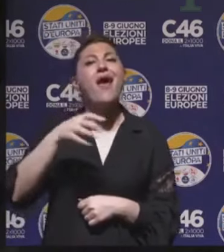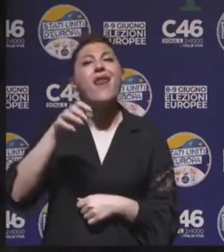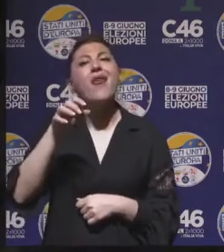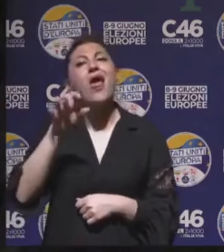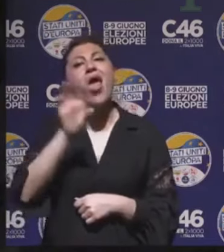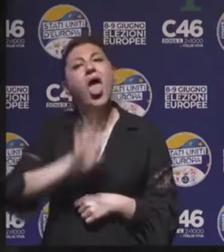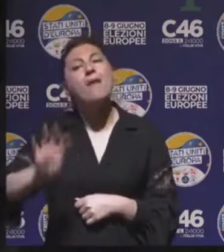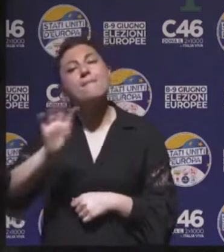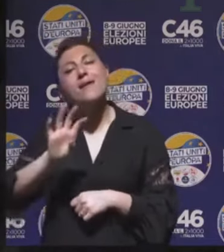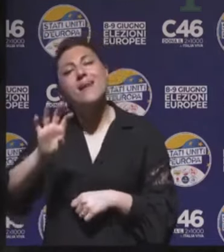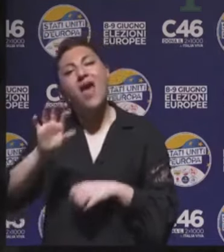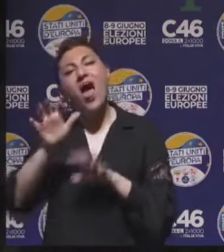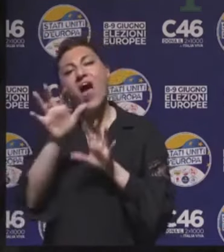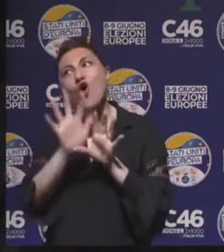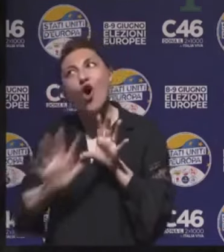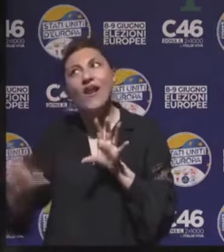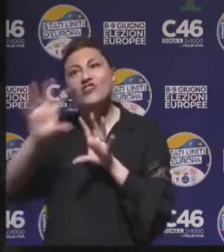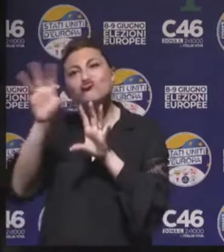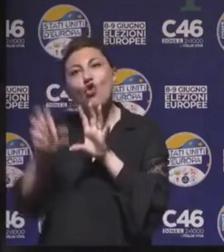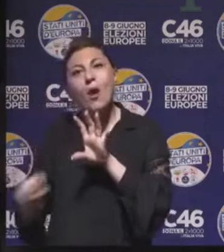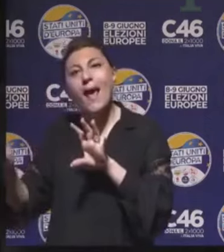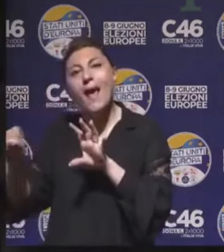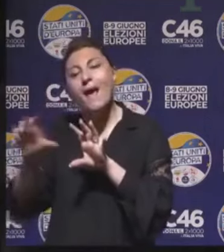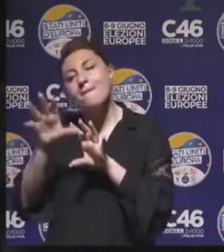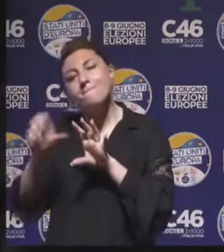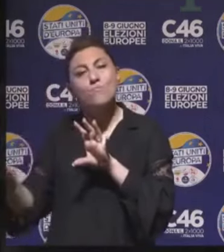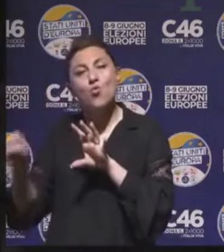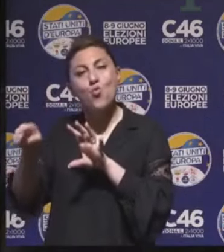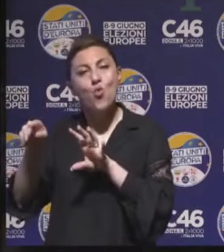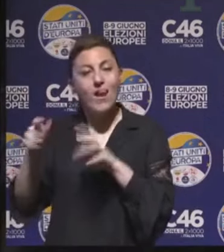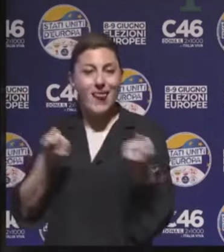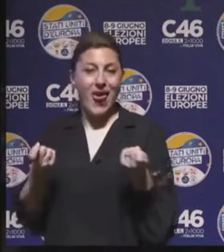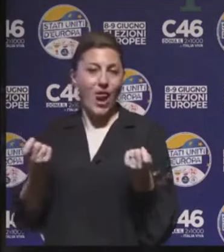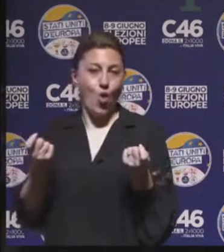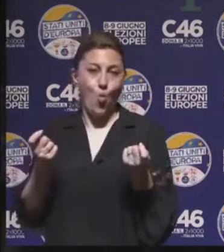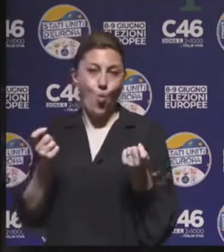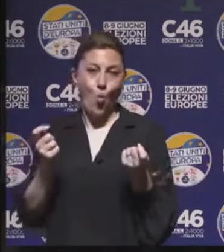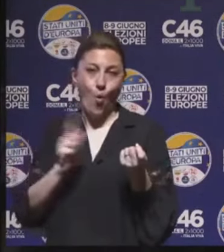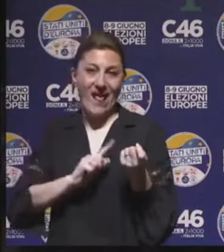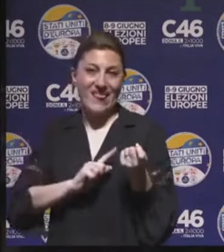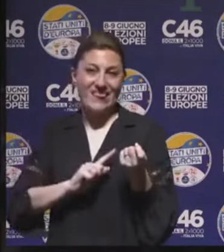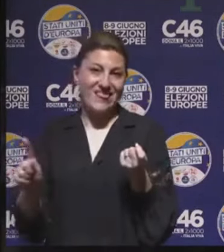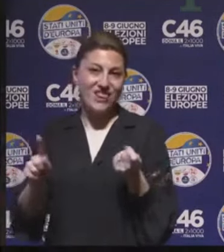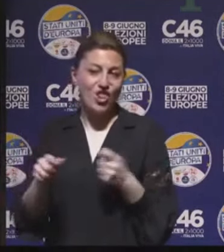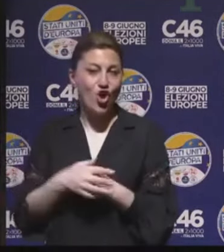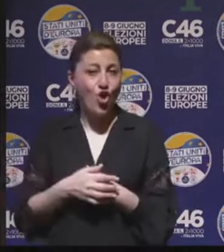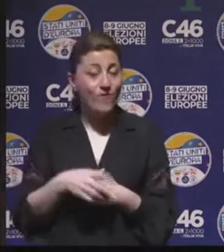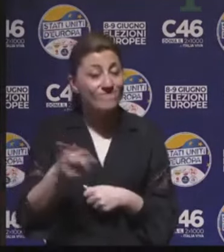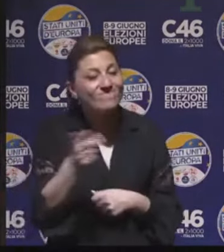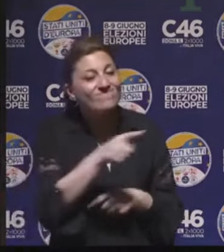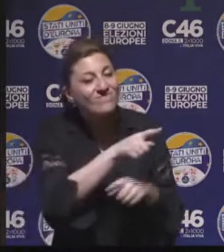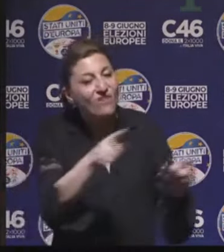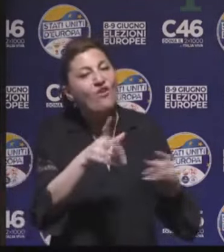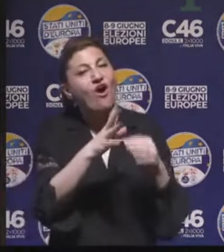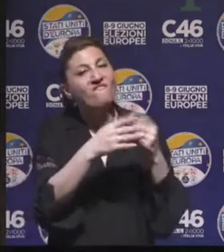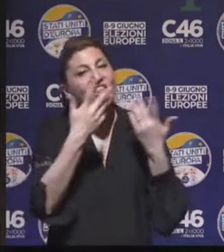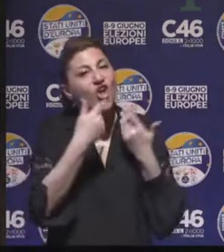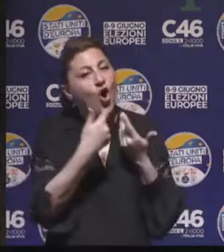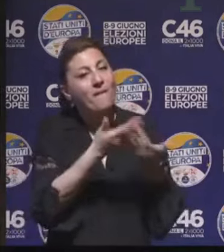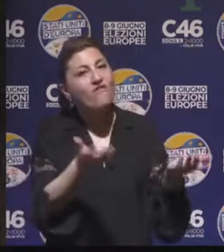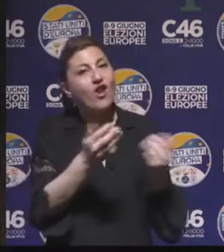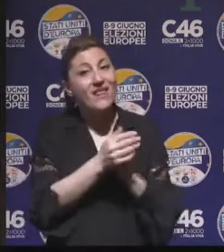Puglia caro Giuseppe Conte Caro Carlo Calenda fate quello che volete ma dopo che avete salvato